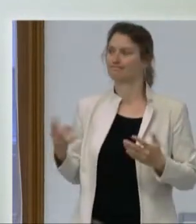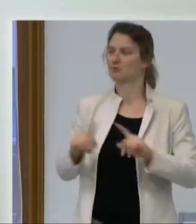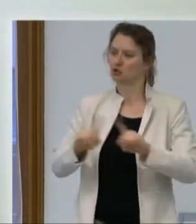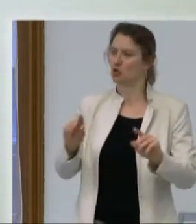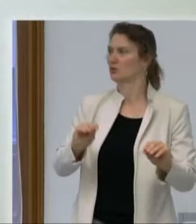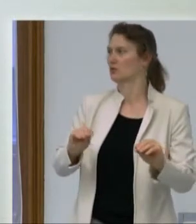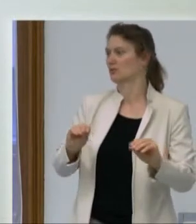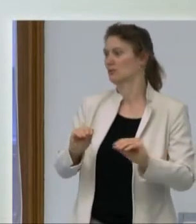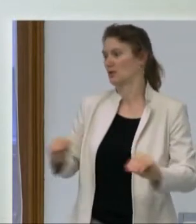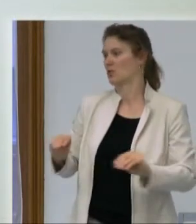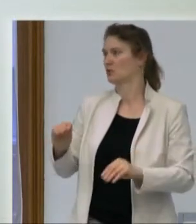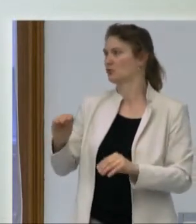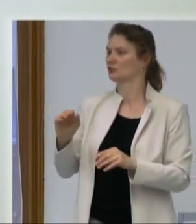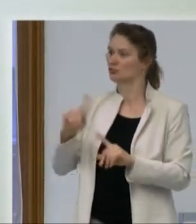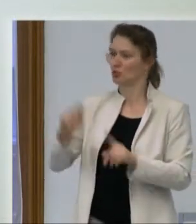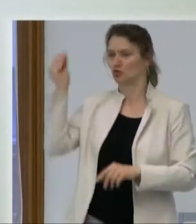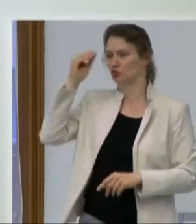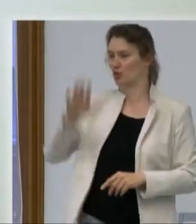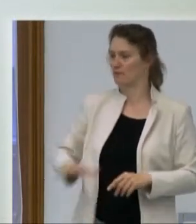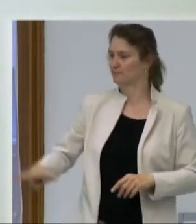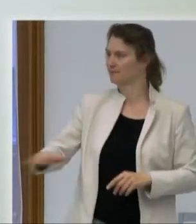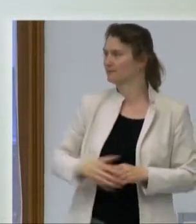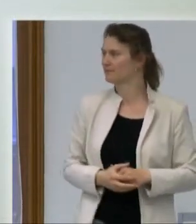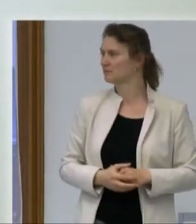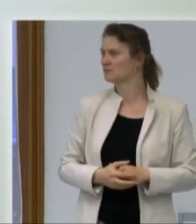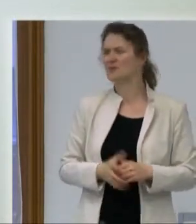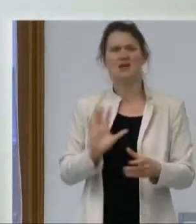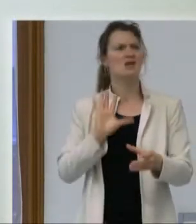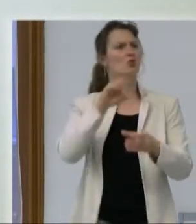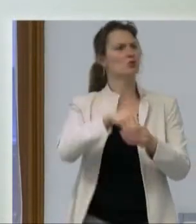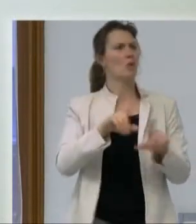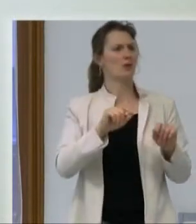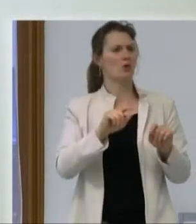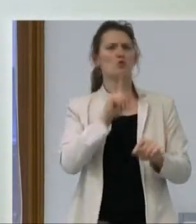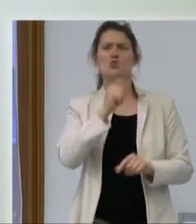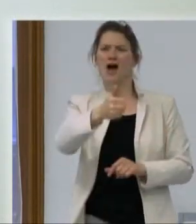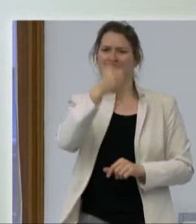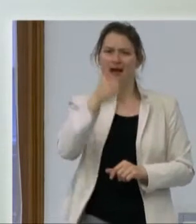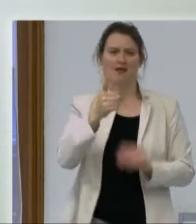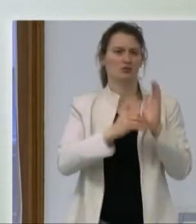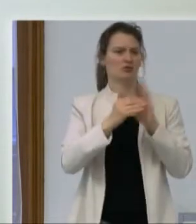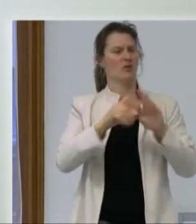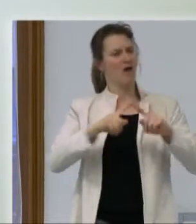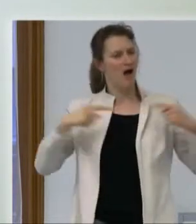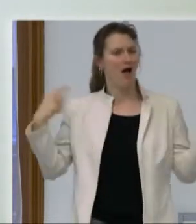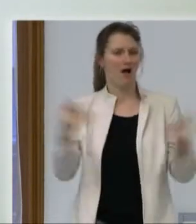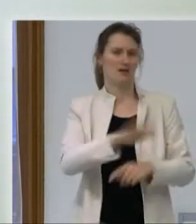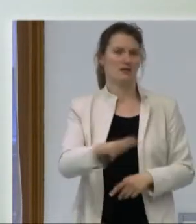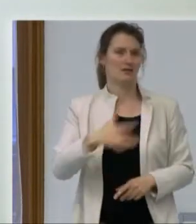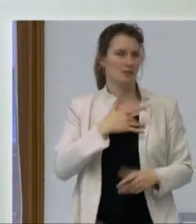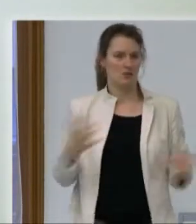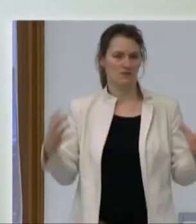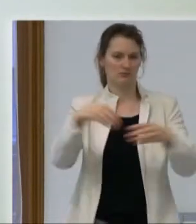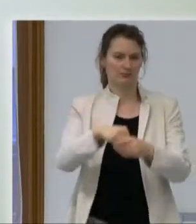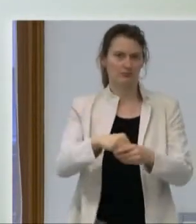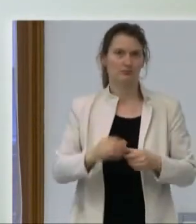in Sonderschulen. Ein inklusives System würde nur ein System kennen, ein Schulsystem für alle Kinder, in dem